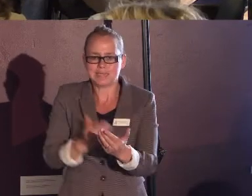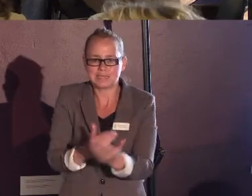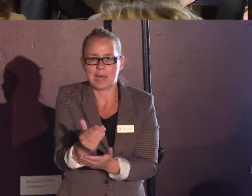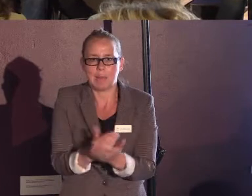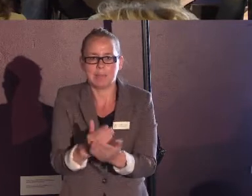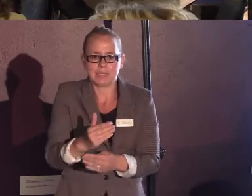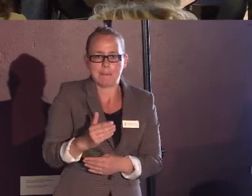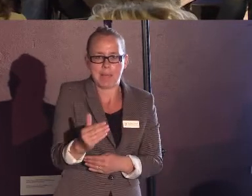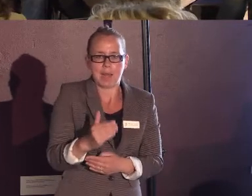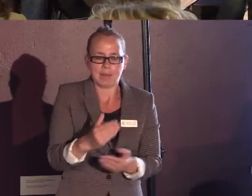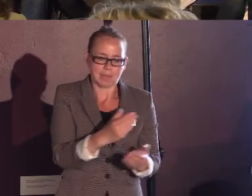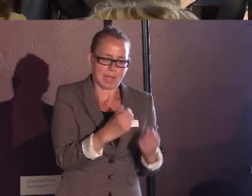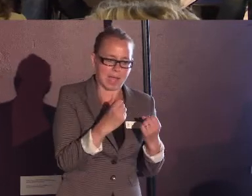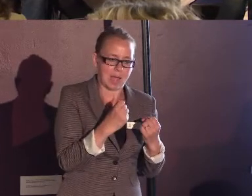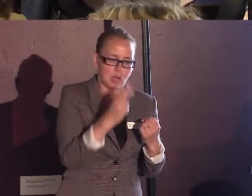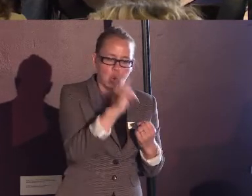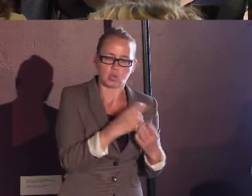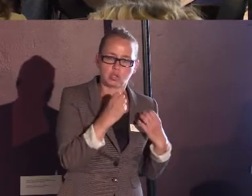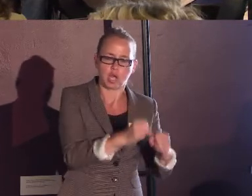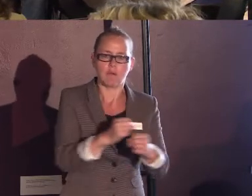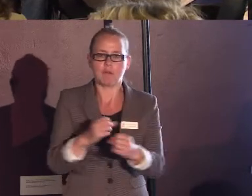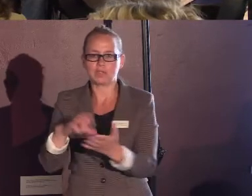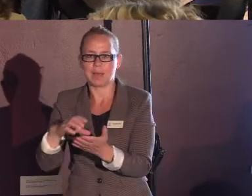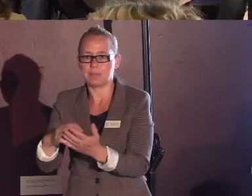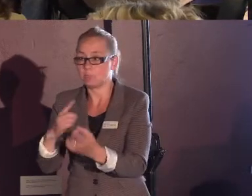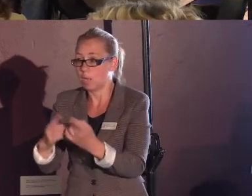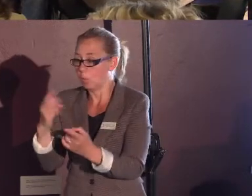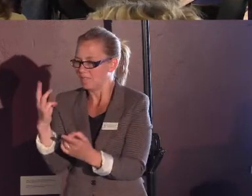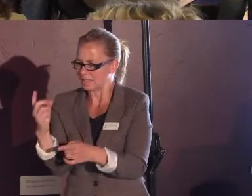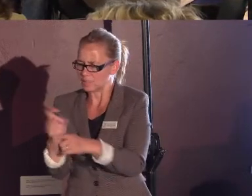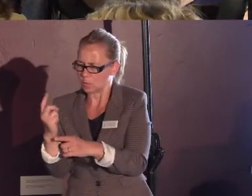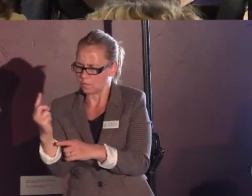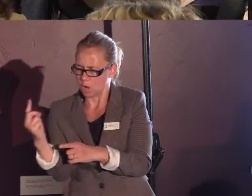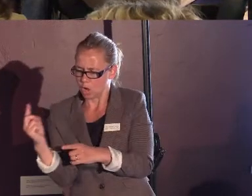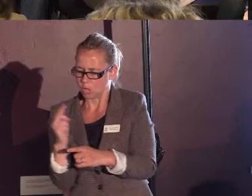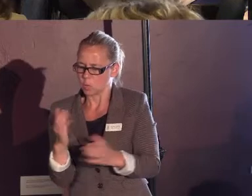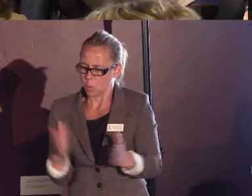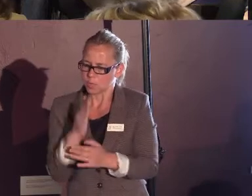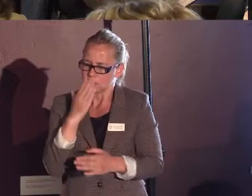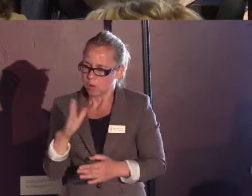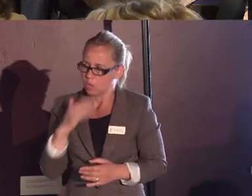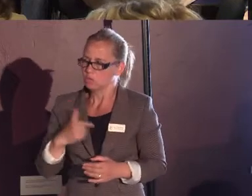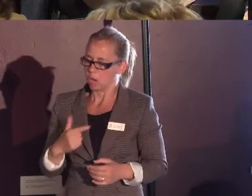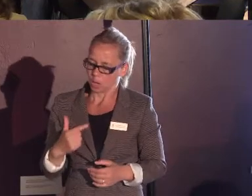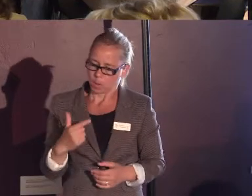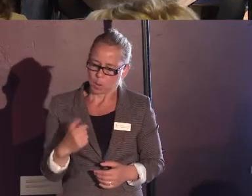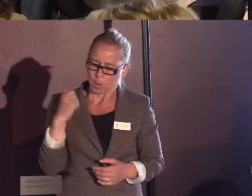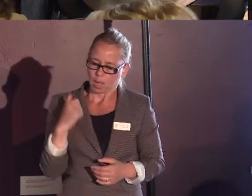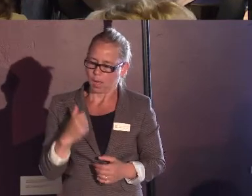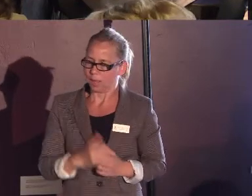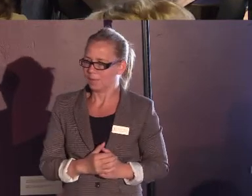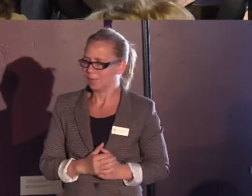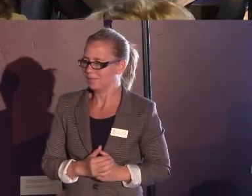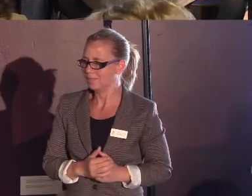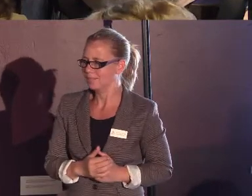kulturaktörer och andra samhällsaktörer? Och jag skulle vilja att ni tar 30 sekunder var. Väldigt korta, så nu kör jag klockan igen, mina vänner. Är ni redo?